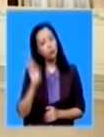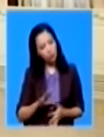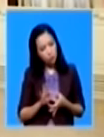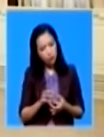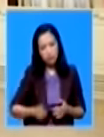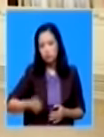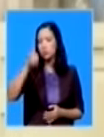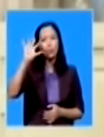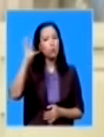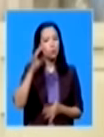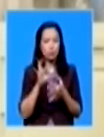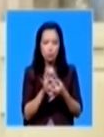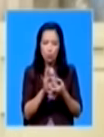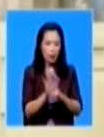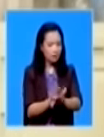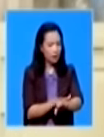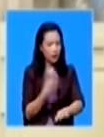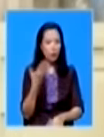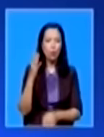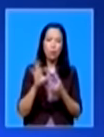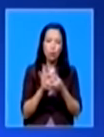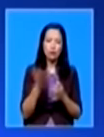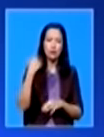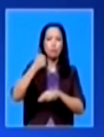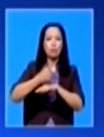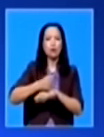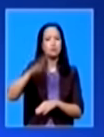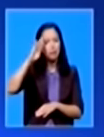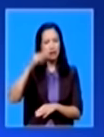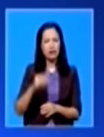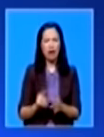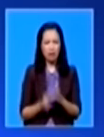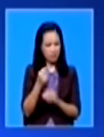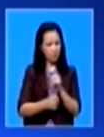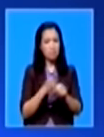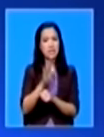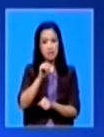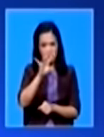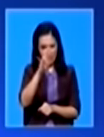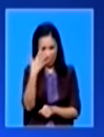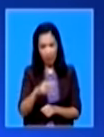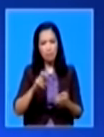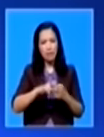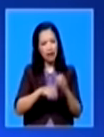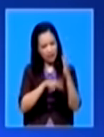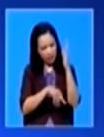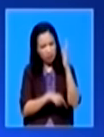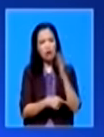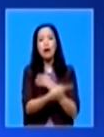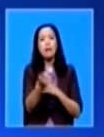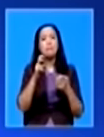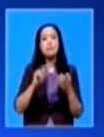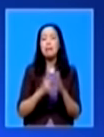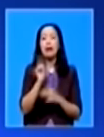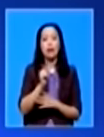ลกห่วงตั้งนานแล้วห่วงตั้งเป็นพบตรบแล้วห่วงก่อนเป็นพบเพราะมันเกิดตั้งแต่ปี47 ค่ะ มันเกิดจากอะไรก็ไปหาทราบดีอยู่แล้วพอ